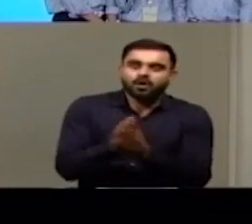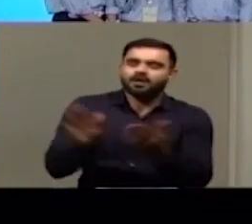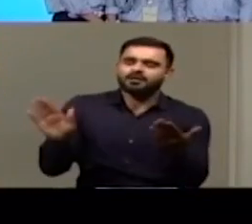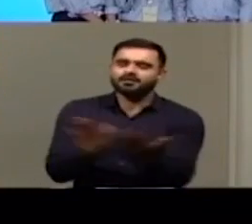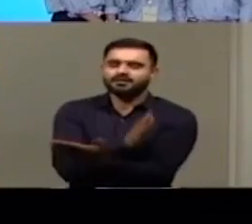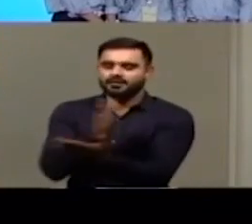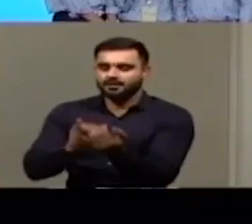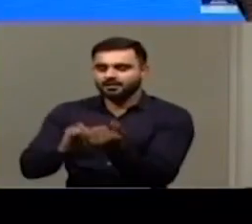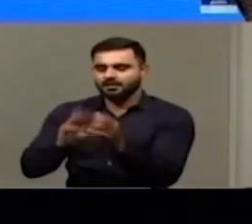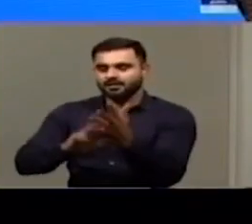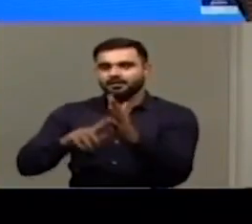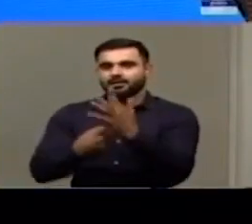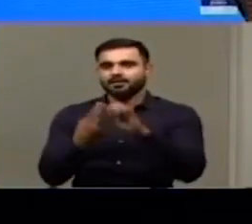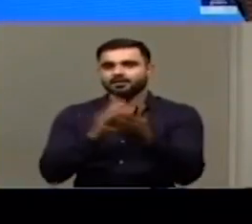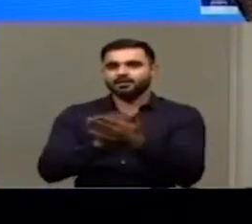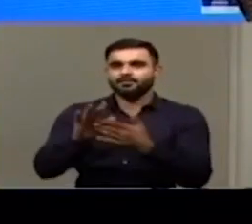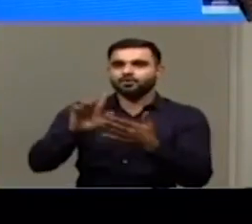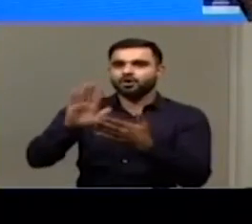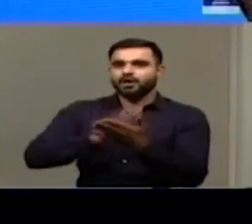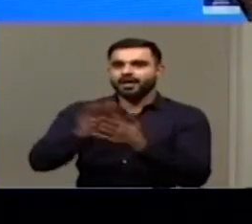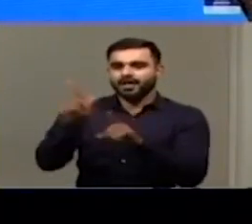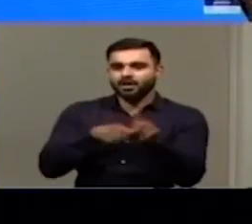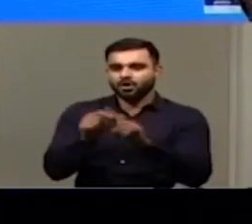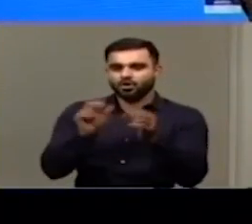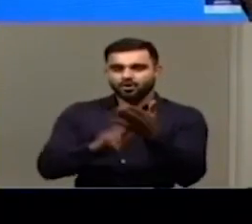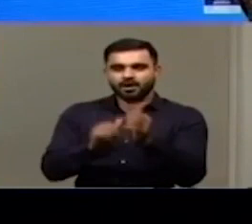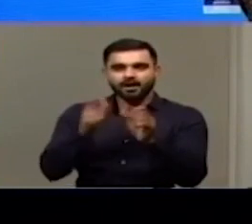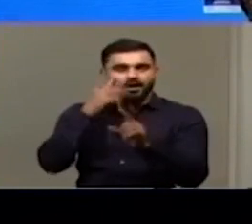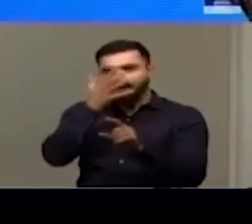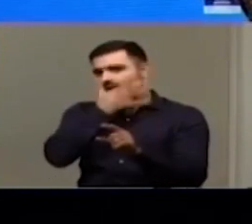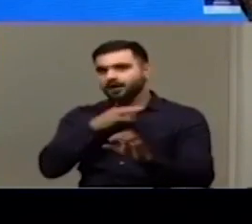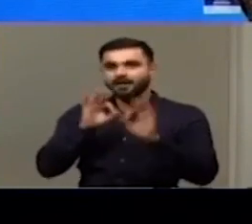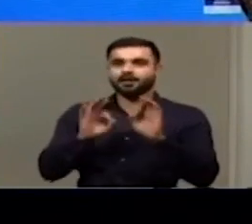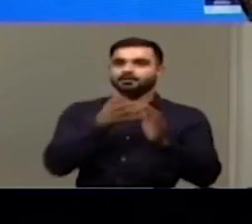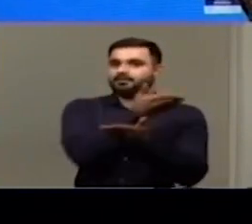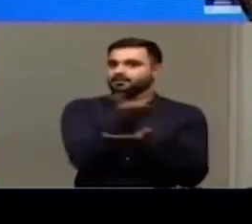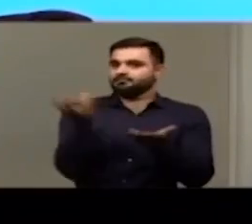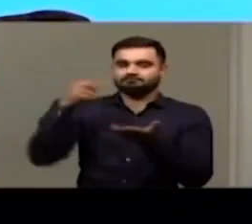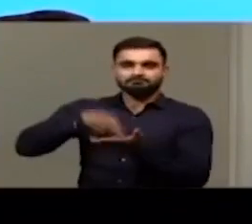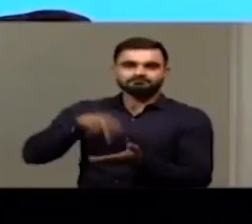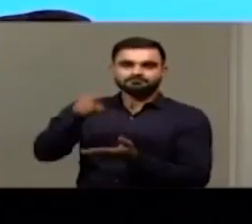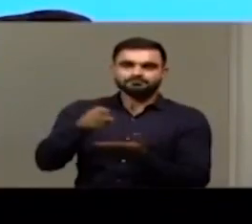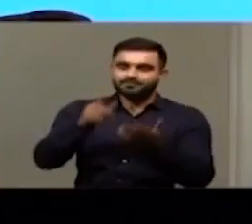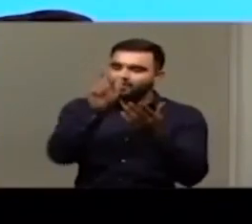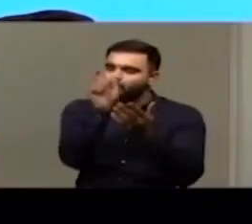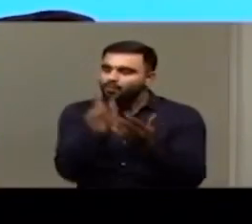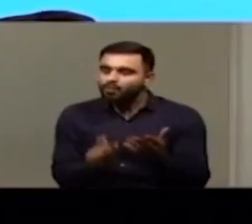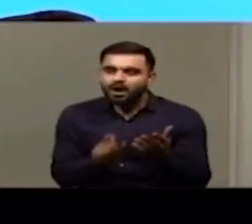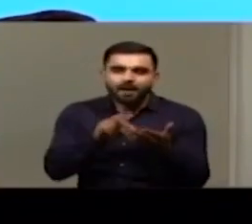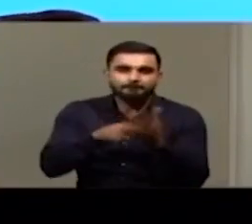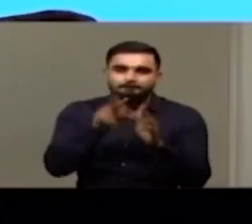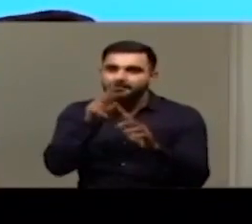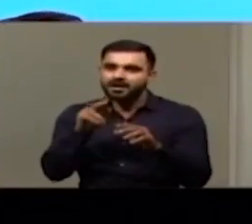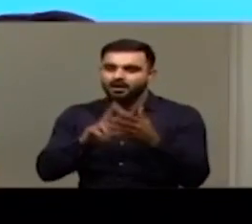of Samarth by Hyundai. And if that very distinctive style hadn't already given it away, the lyricist for this anthem